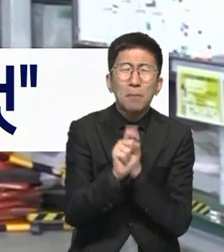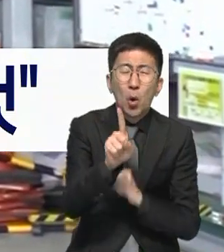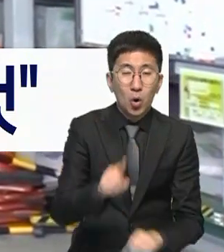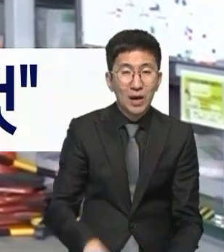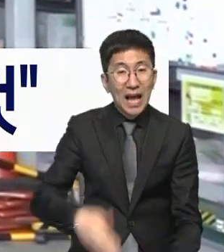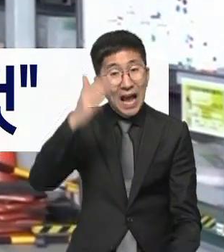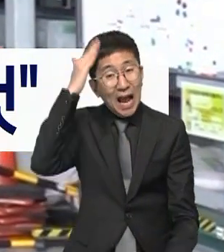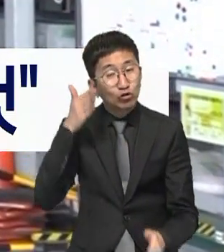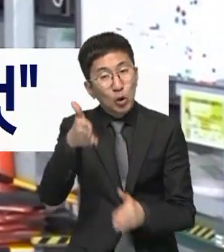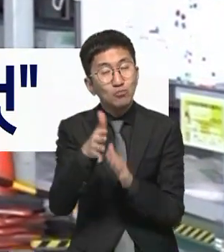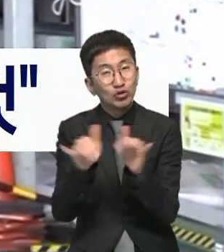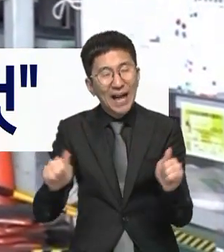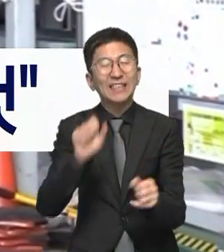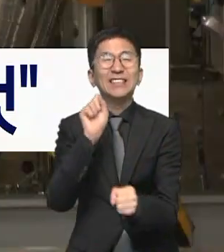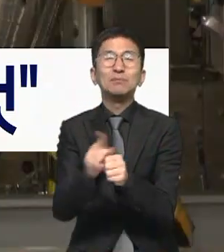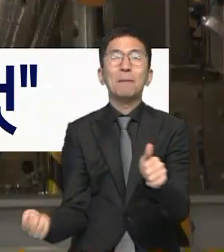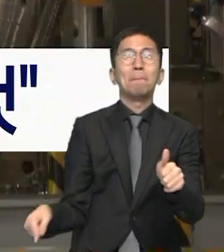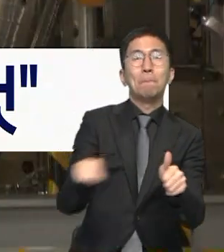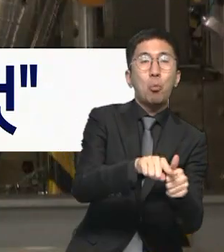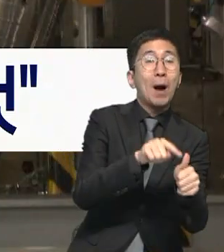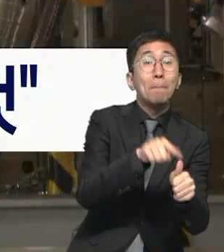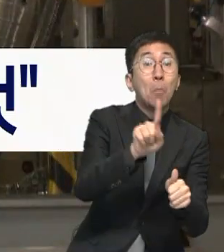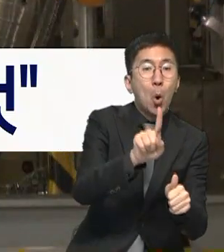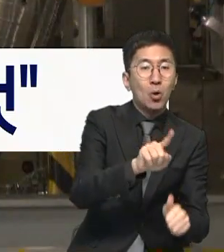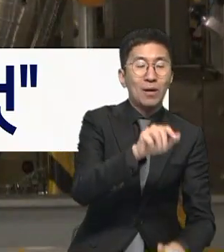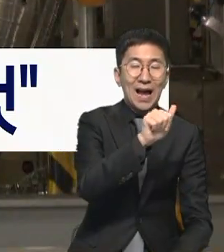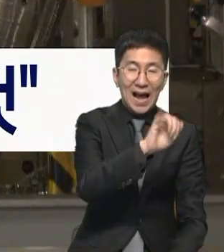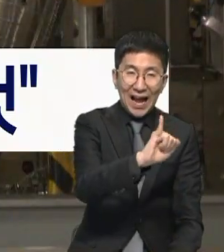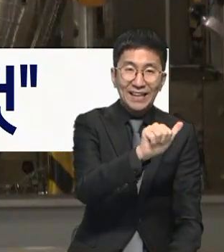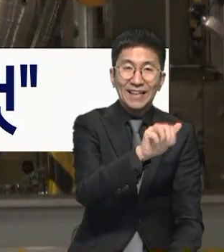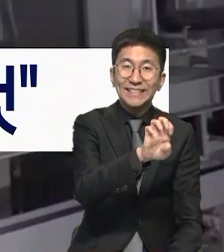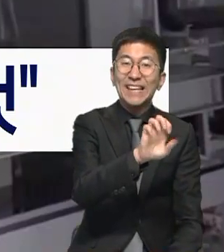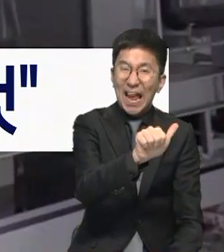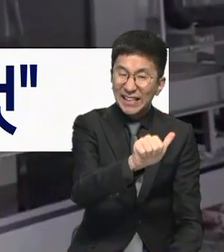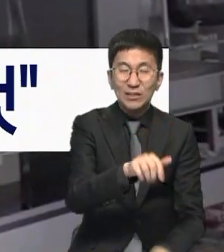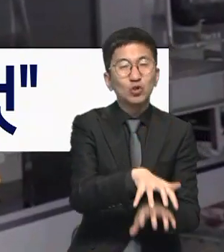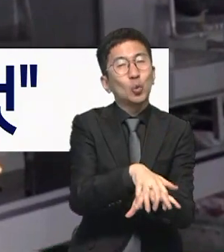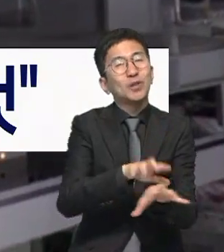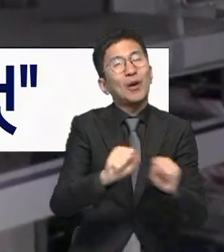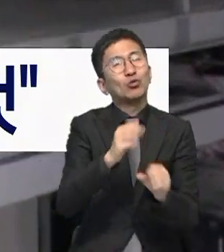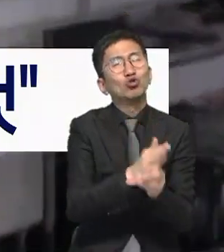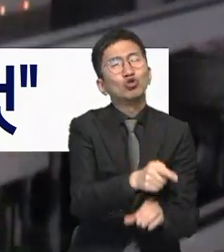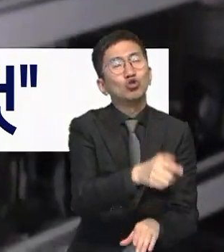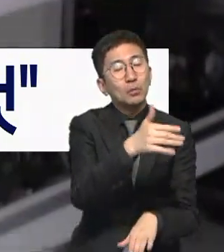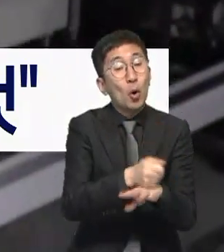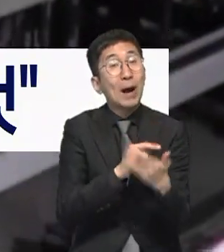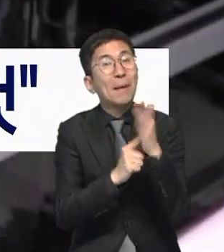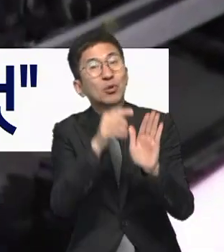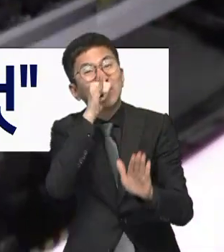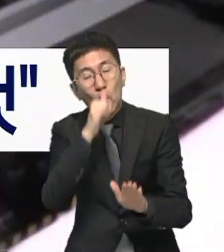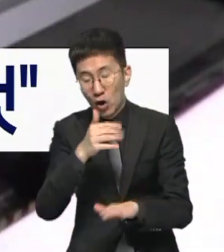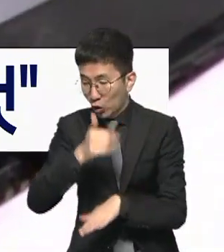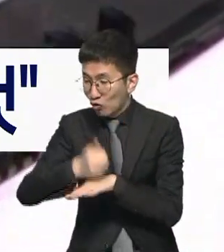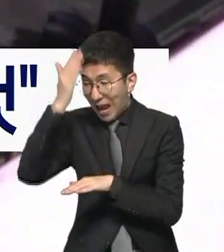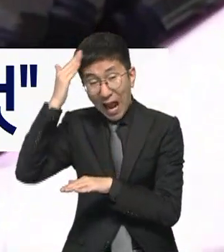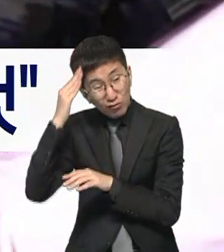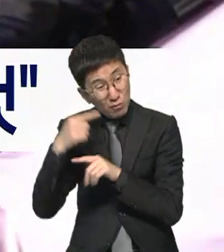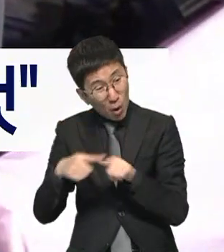전문가가 포함된 iaea 검증이 진행되는만큼 한국만의 별도 평가와 검증은